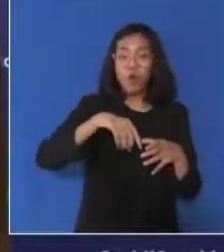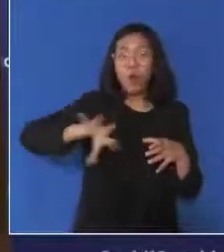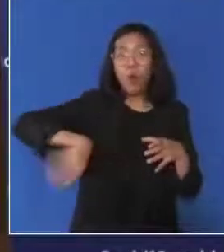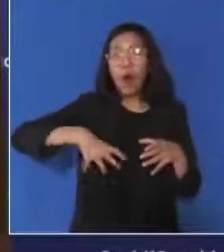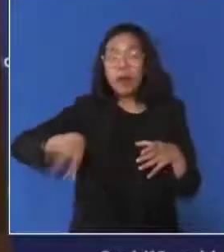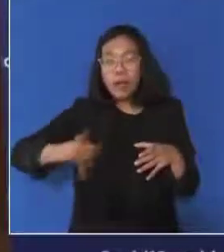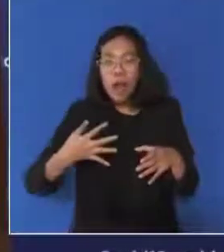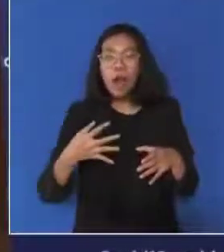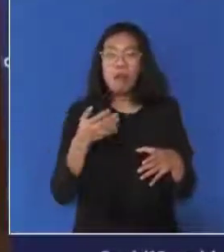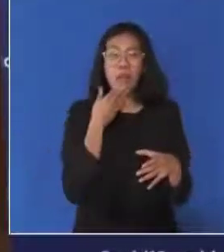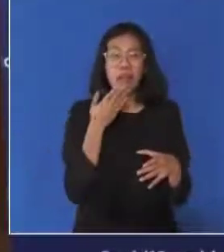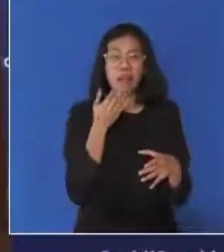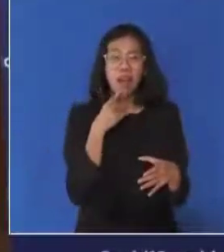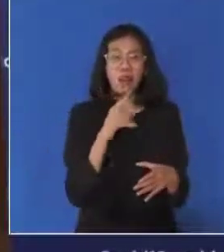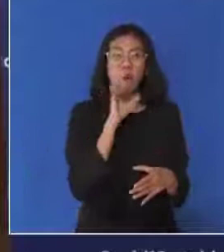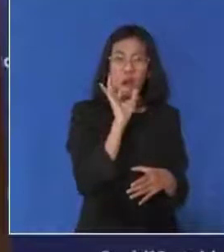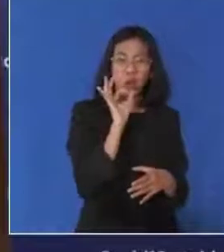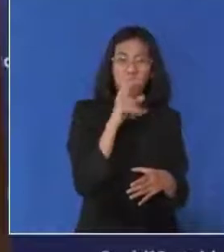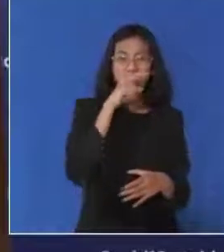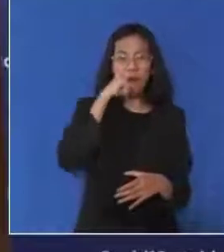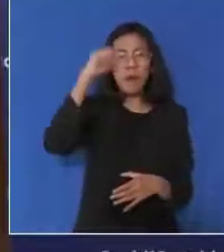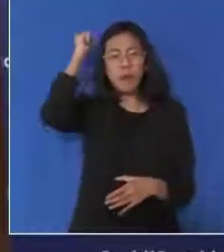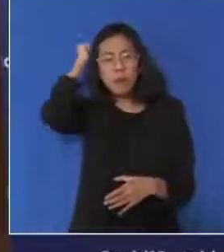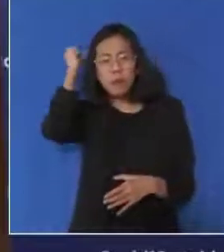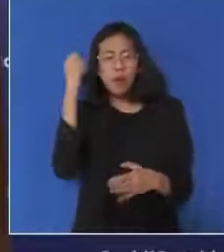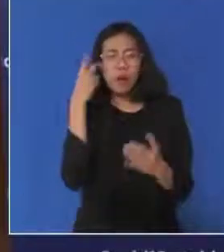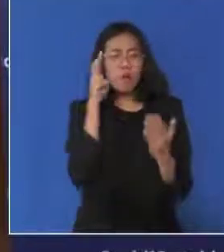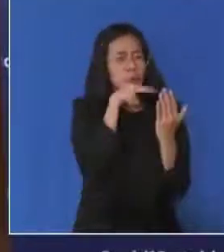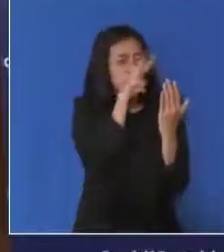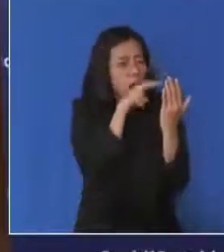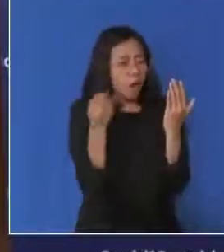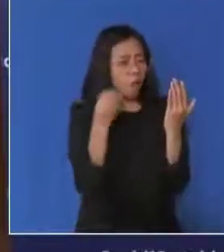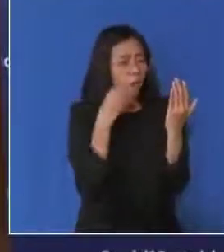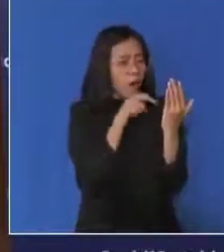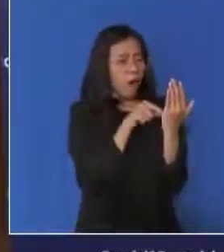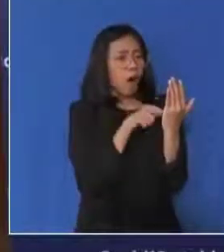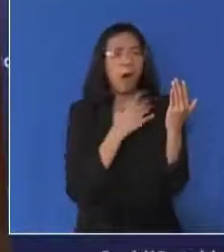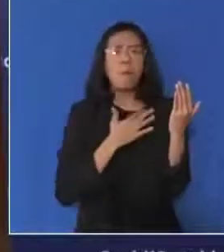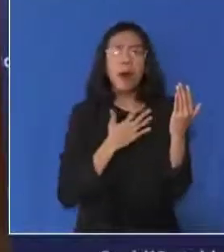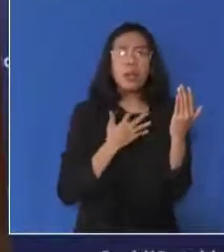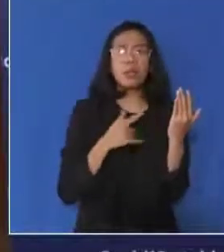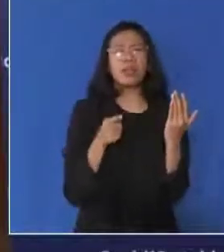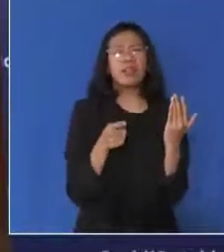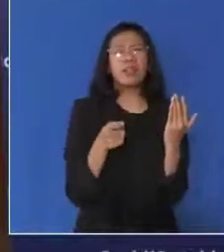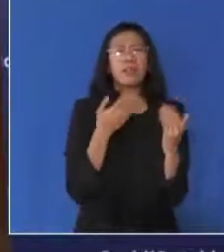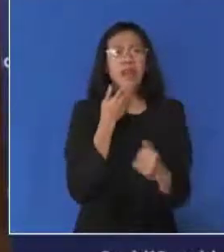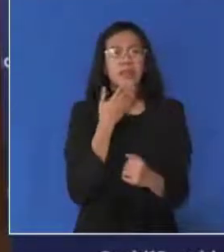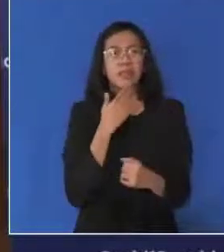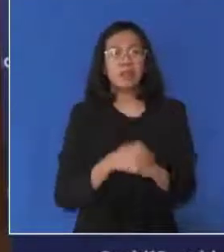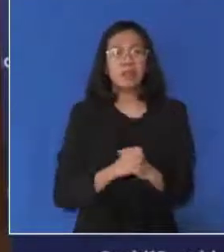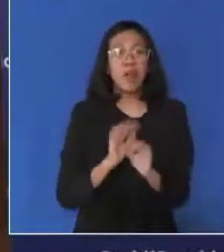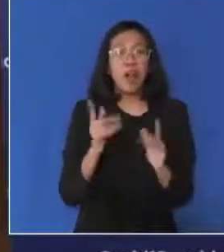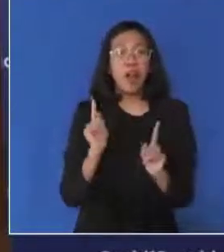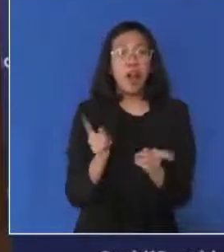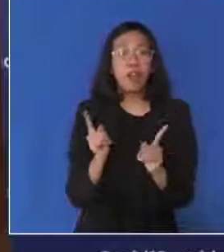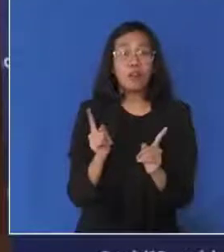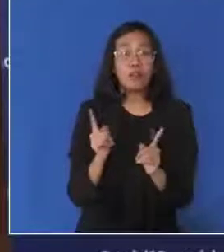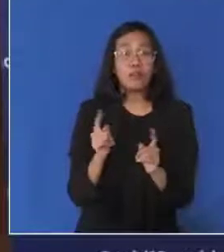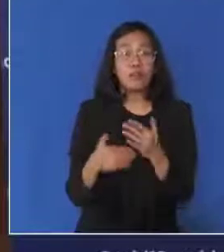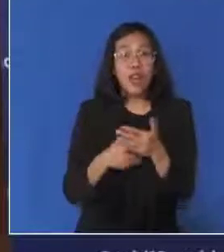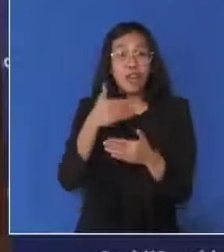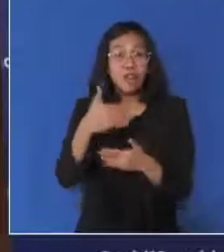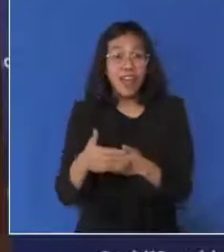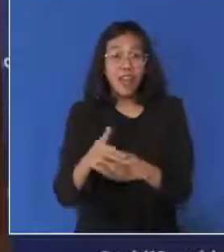tua gitu kan mungkin bisa jadi tingkat kepanikan nya juga berbeda gitu Nah kalau untuk Mas